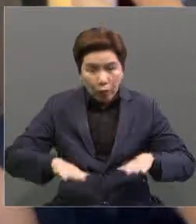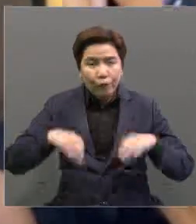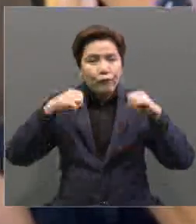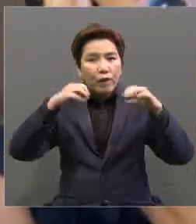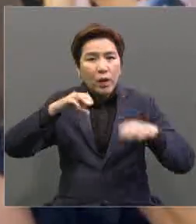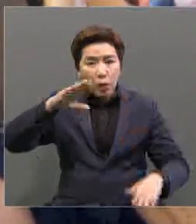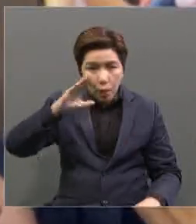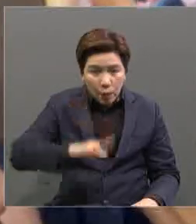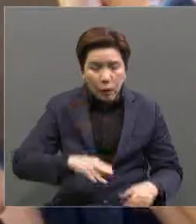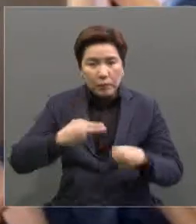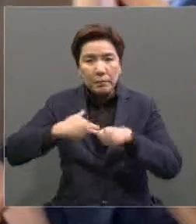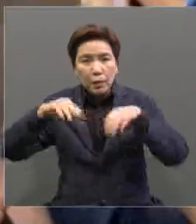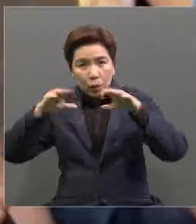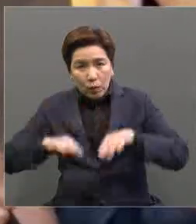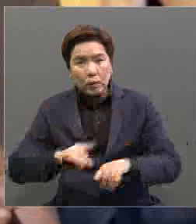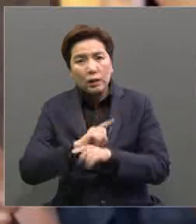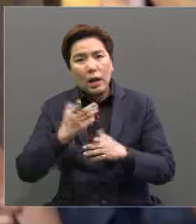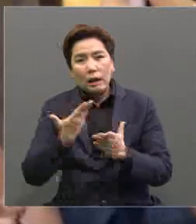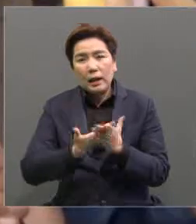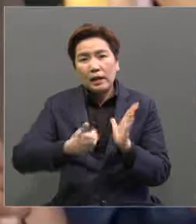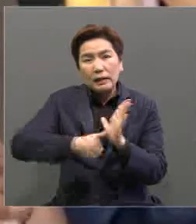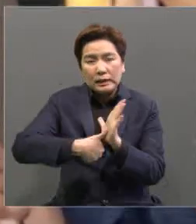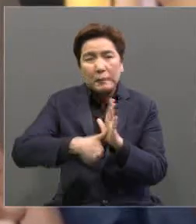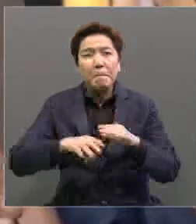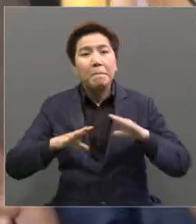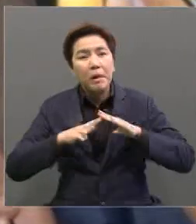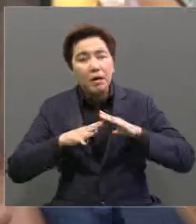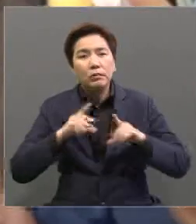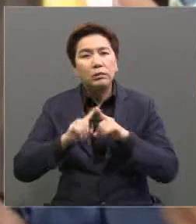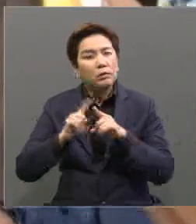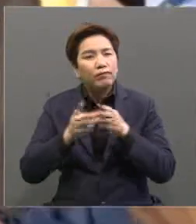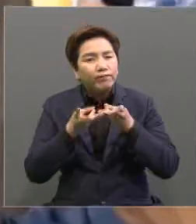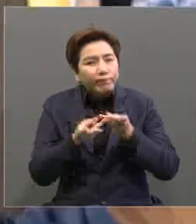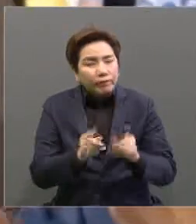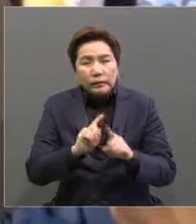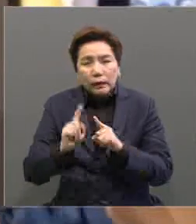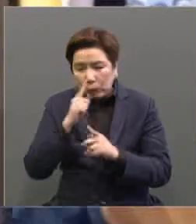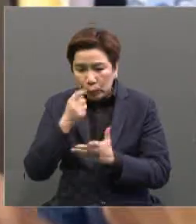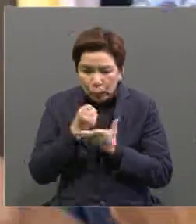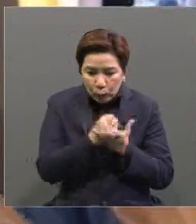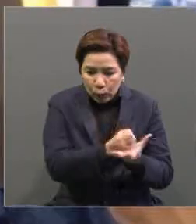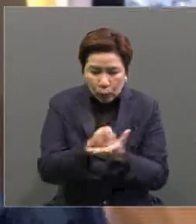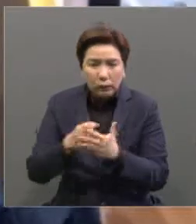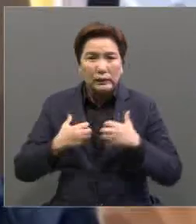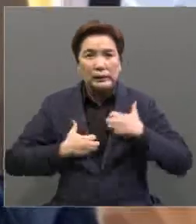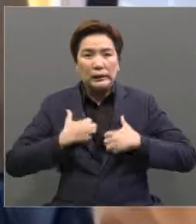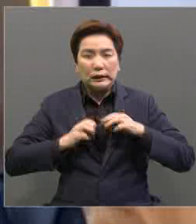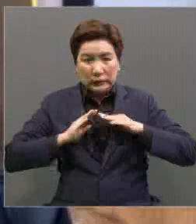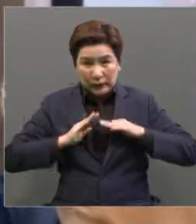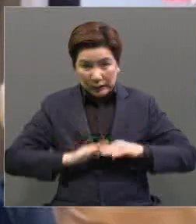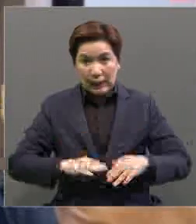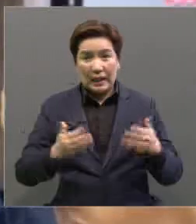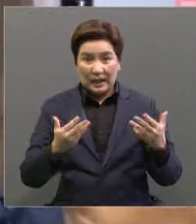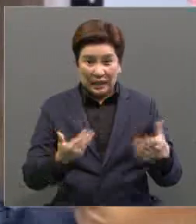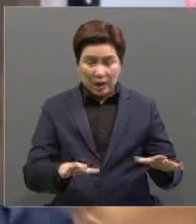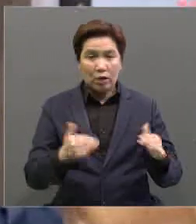ม่ว่าจะเป็นค่าน้ำมันนะครับไม่ว่าจะเป็นภาคหนี้เกษตรกรนะครับหลายๆอย่างเราพยายามจะช่วยเหลือบรรเทาความทุกข์ของพี่น้องประชาชน